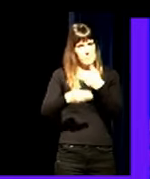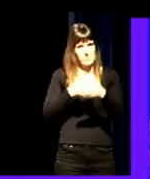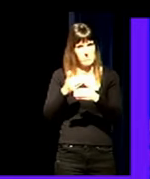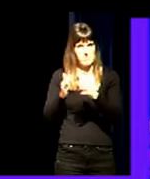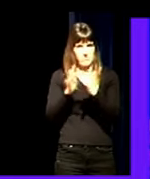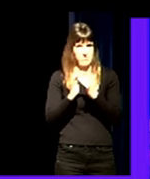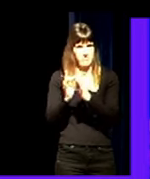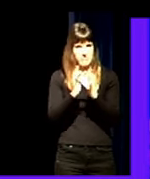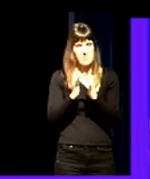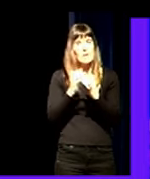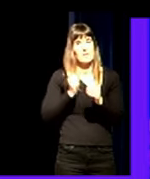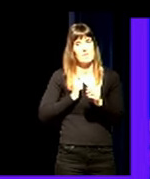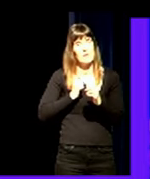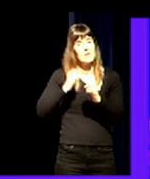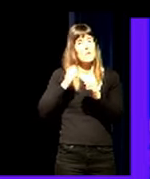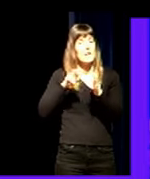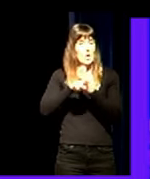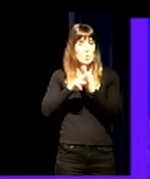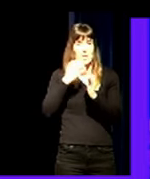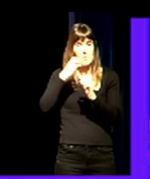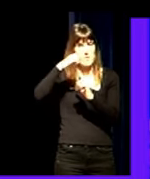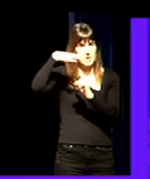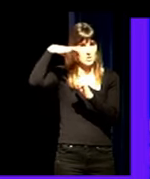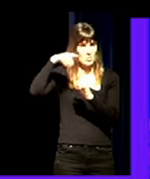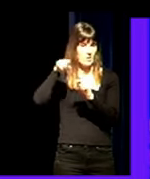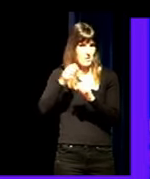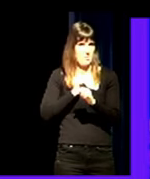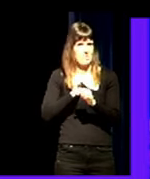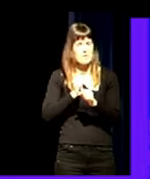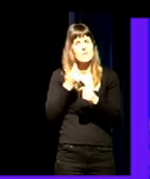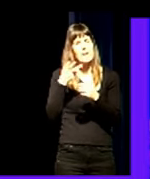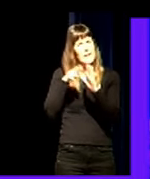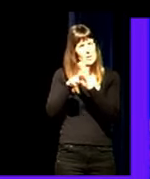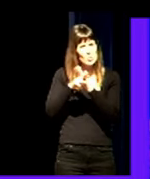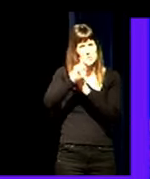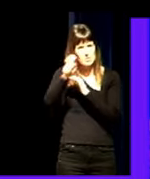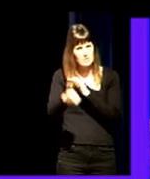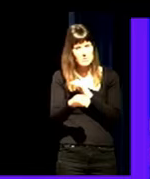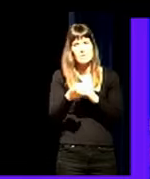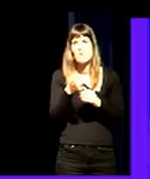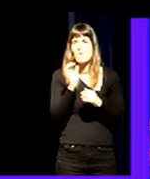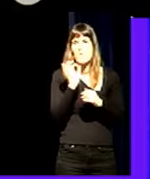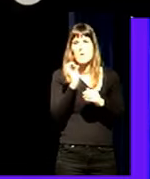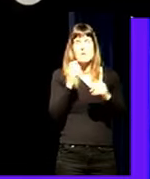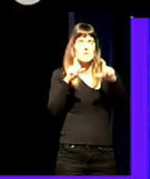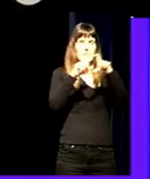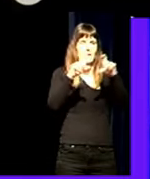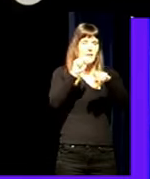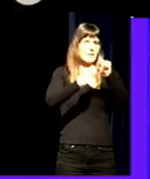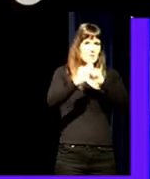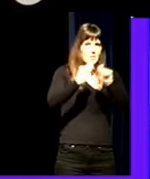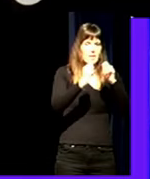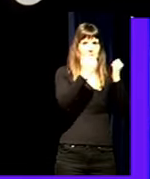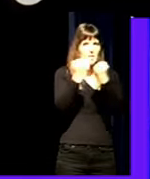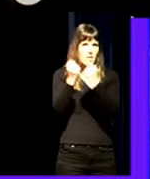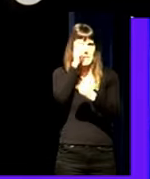ez da, berritzegunea, eta badeko zue, zan bertako perfil edo elkarte bat ezagutzen duzuela, edo pertsona konkretu bat ezagutzen